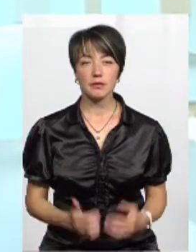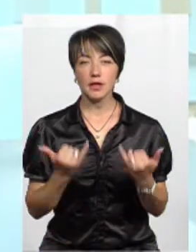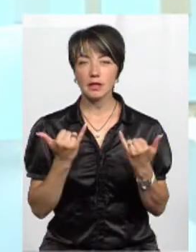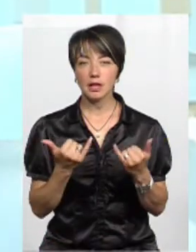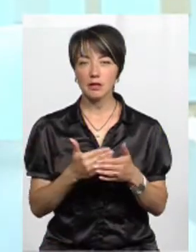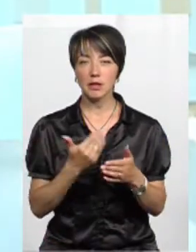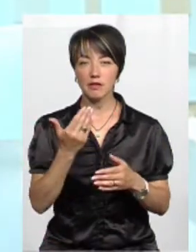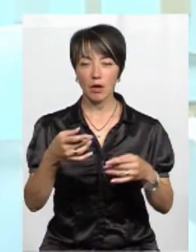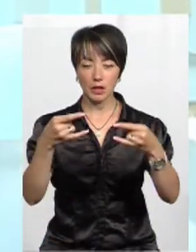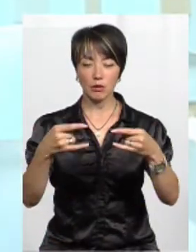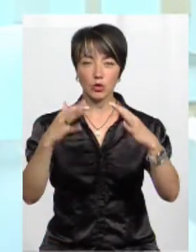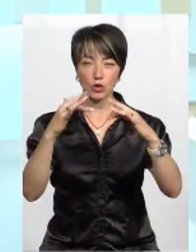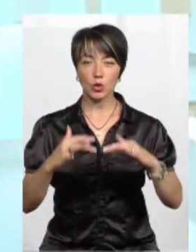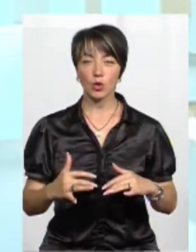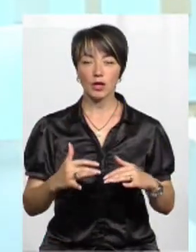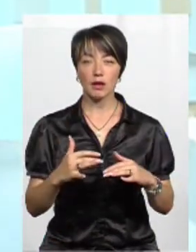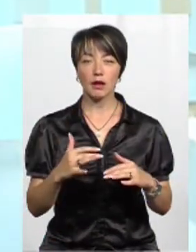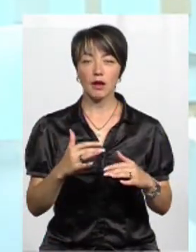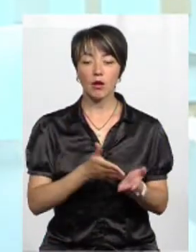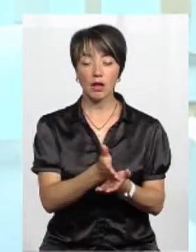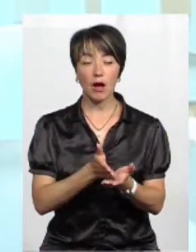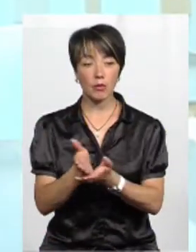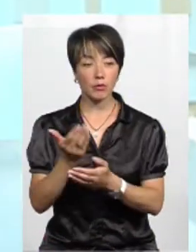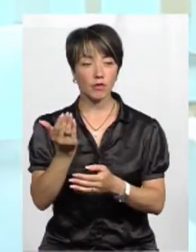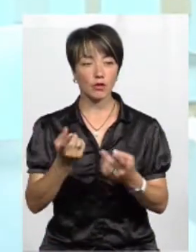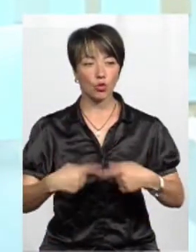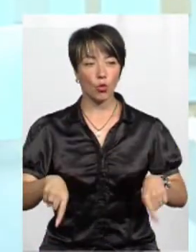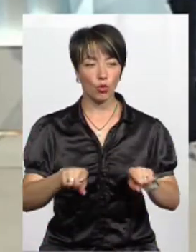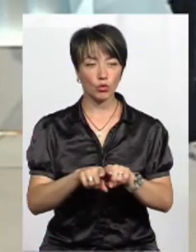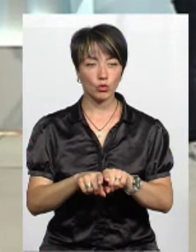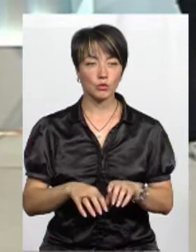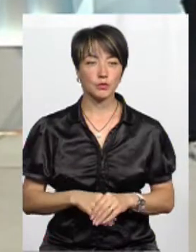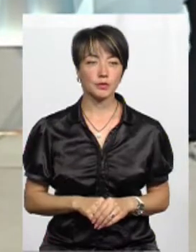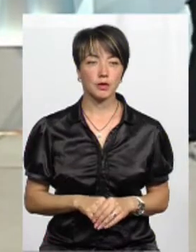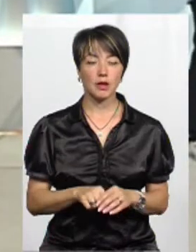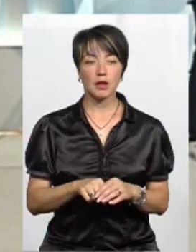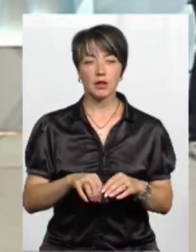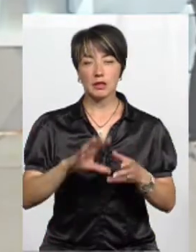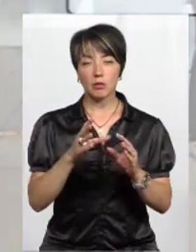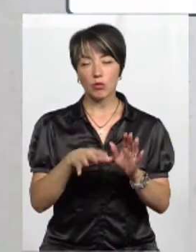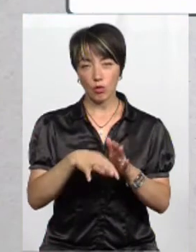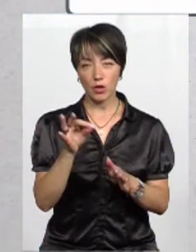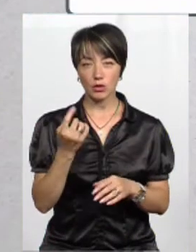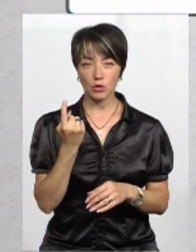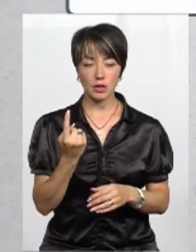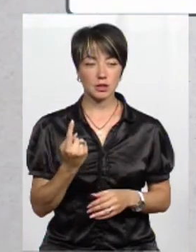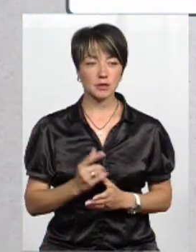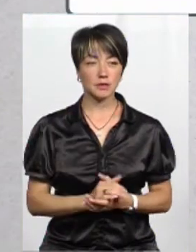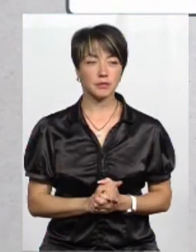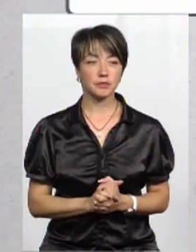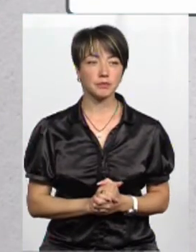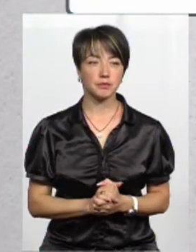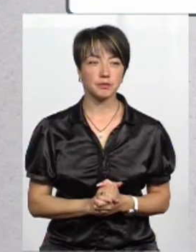Зараз перед вами на моніторі з'являються виклики округу. За галузями, прошу, виберіть, яка